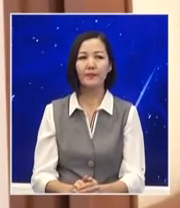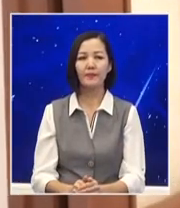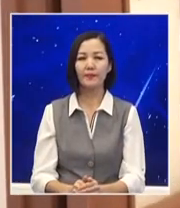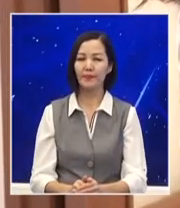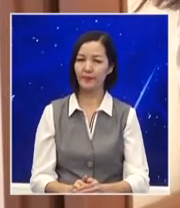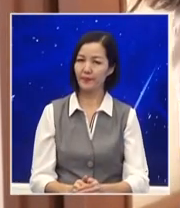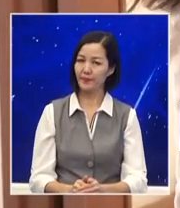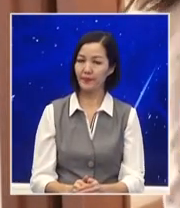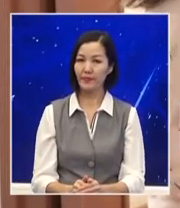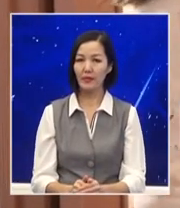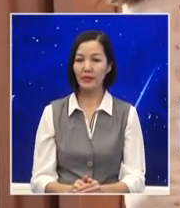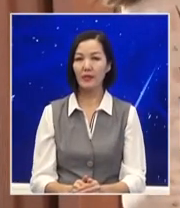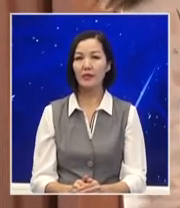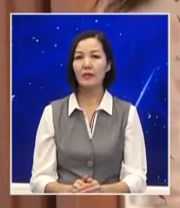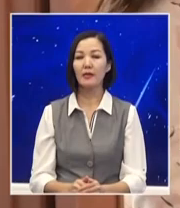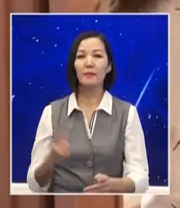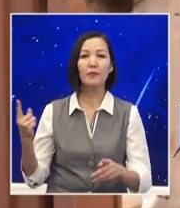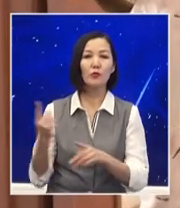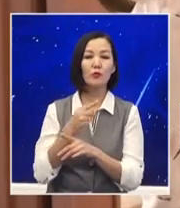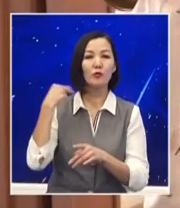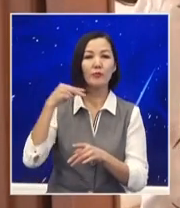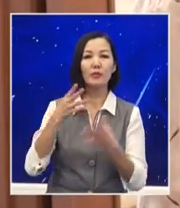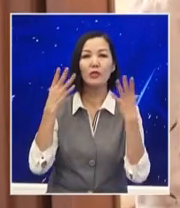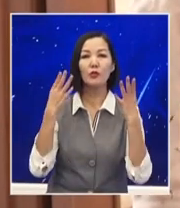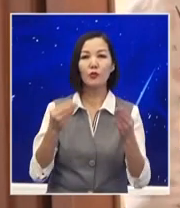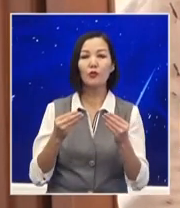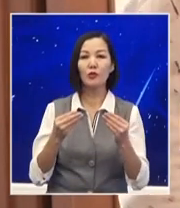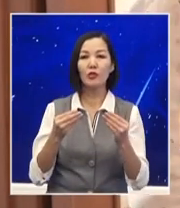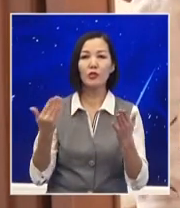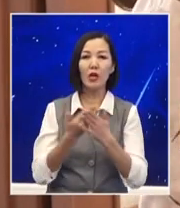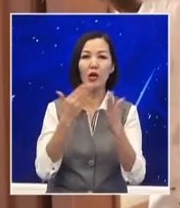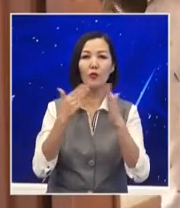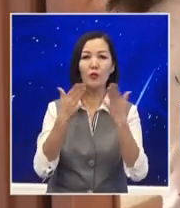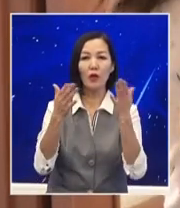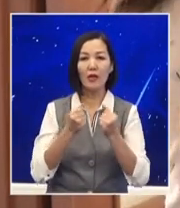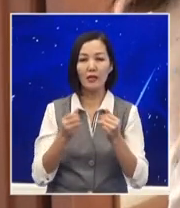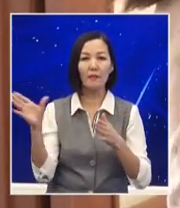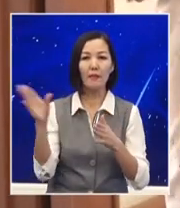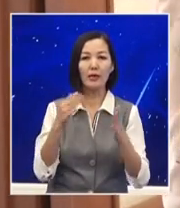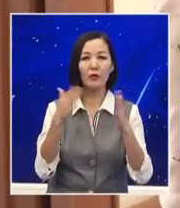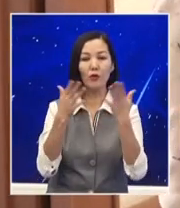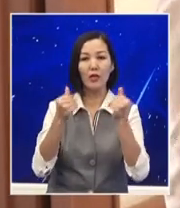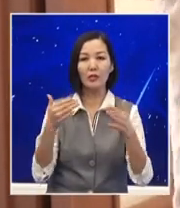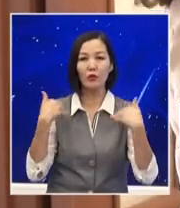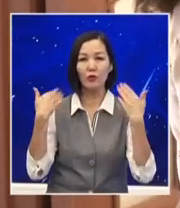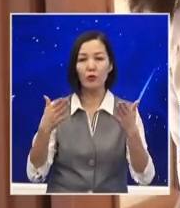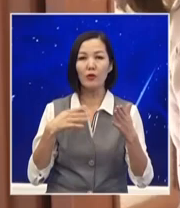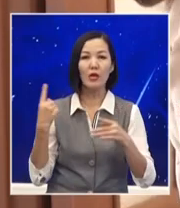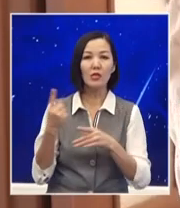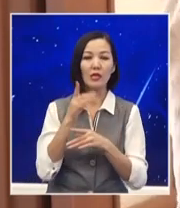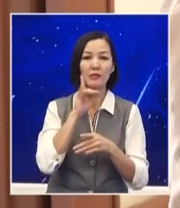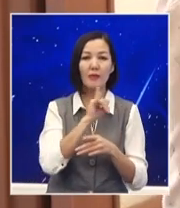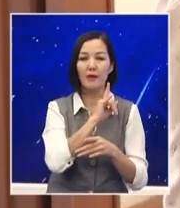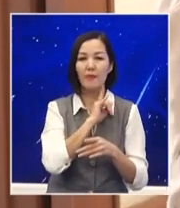первого президента. Тұңғыш президент күніне орай бізге пәтер кілті табысталды. Барлық баспаналы болғандарды құттықтаймын. Маған жалғыз басты ана